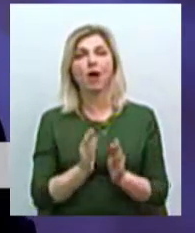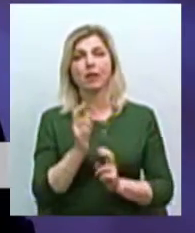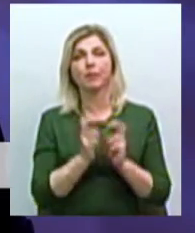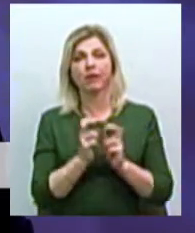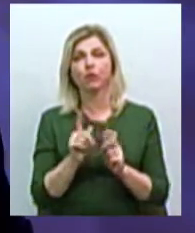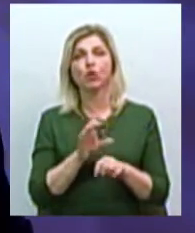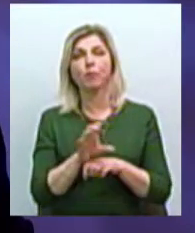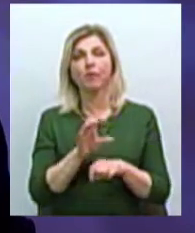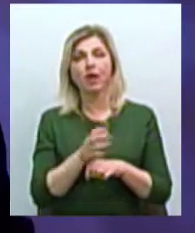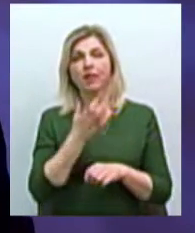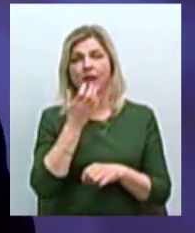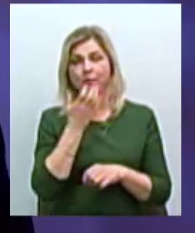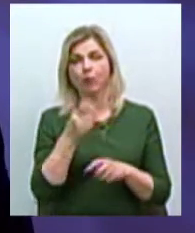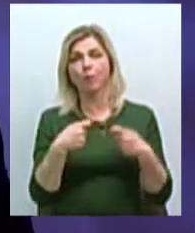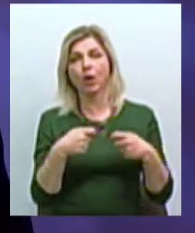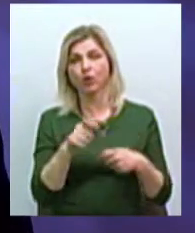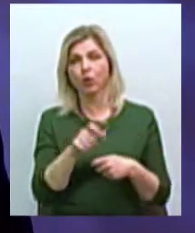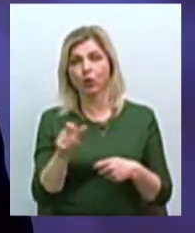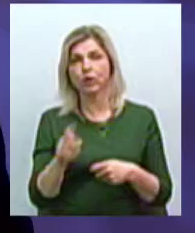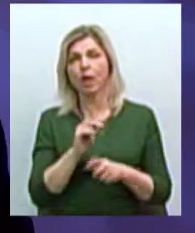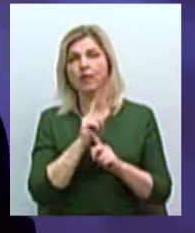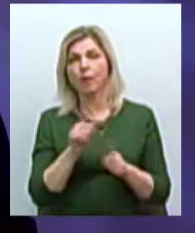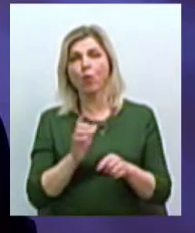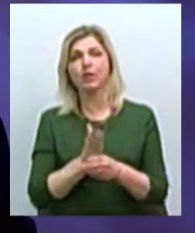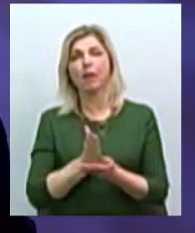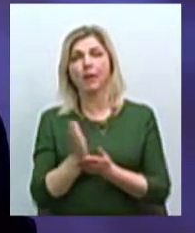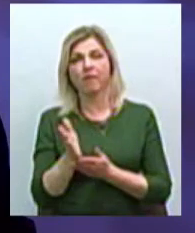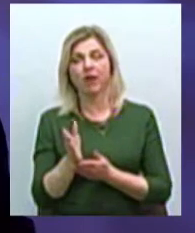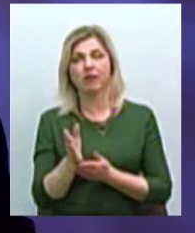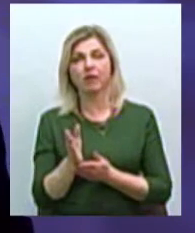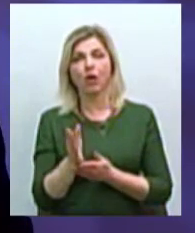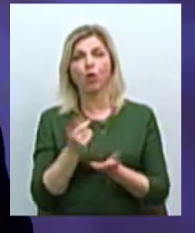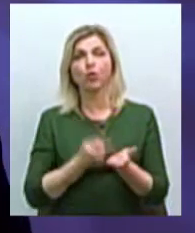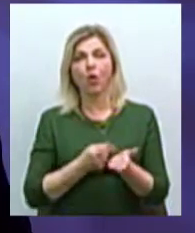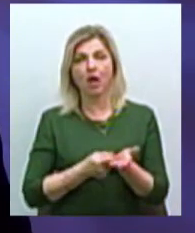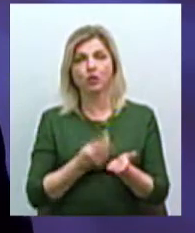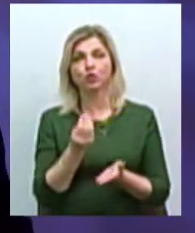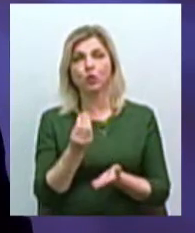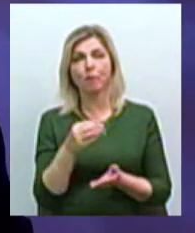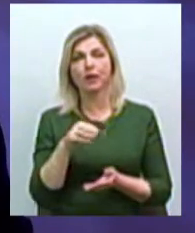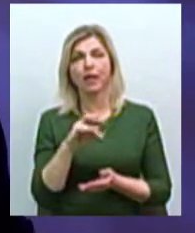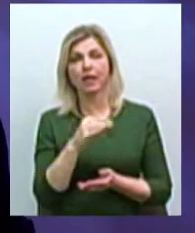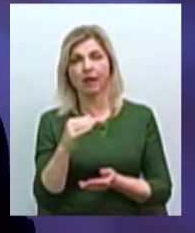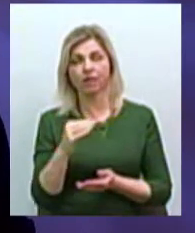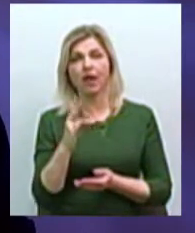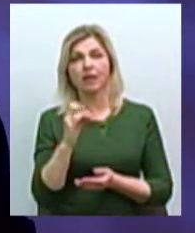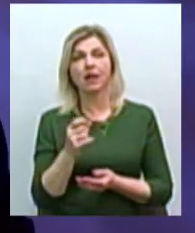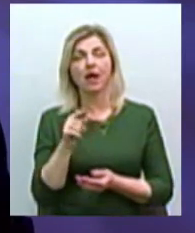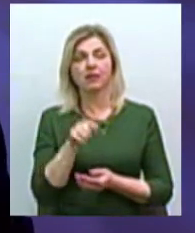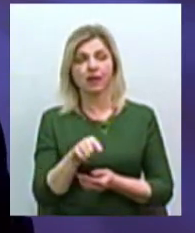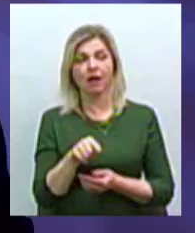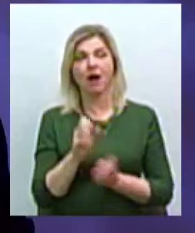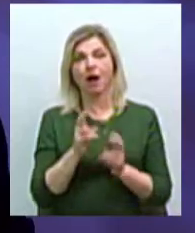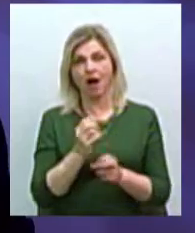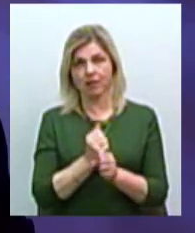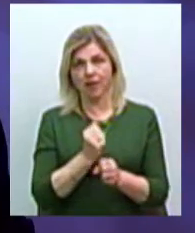производят тепло, продают людям, не будут направлять по тому этапу, доказывать стоимость тарифа на 100 листах, так как это